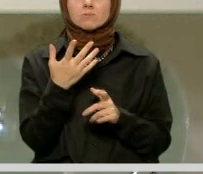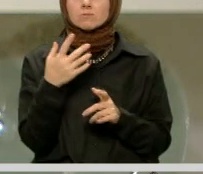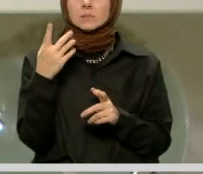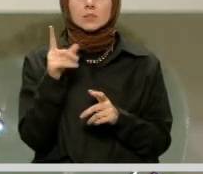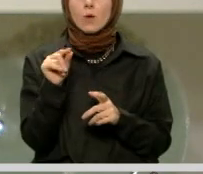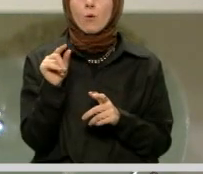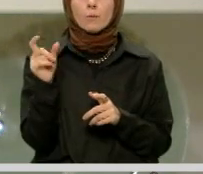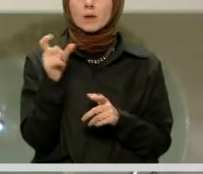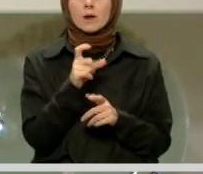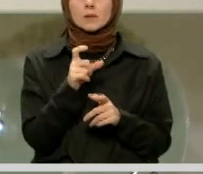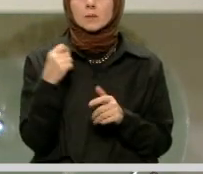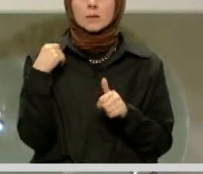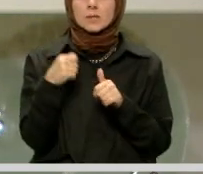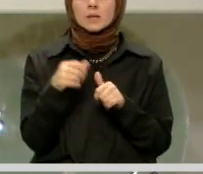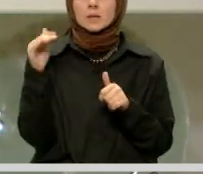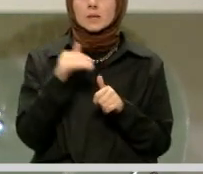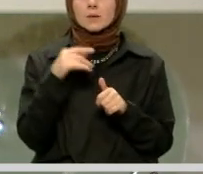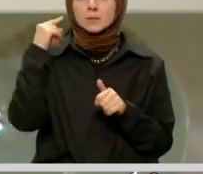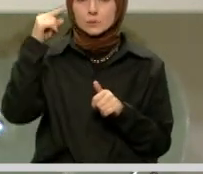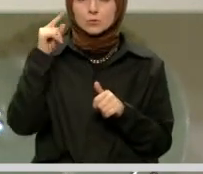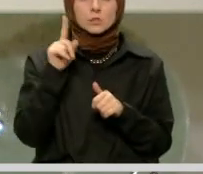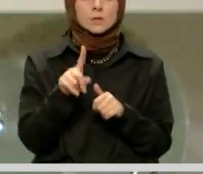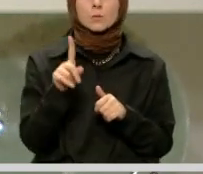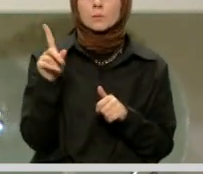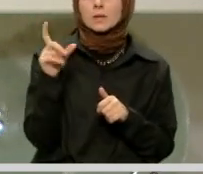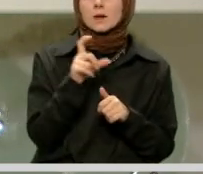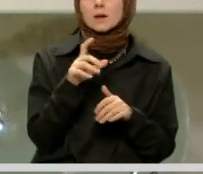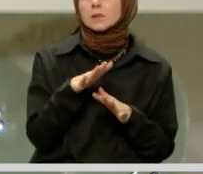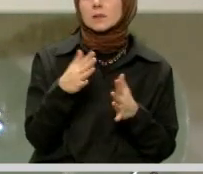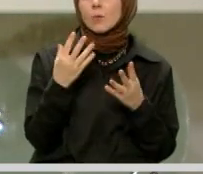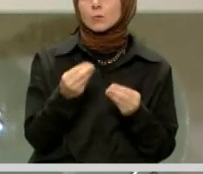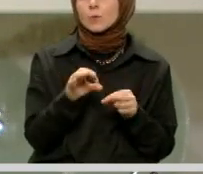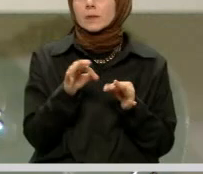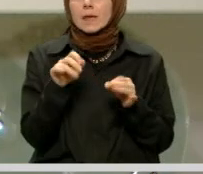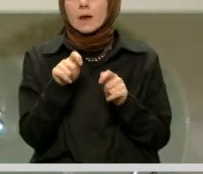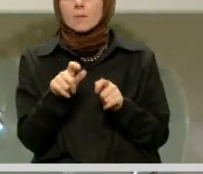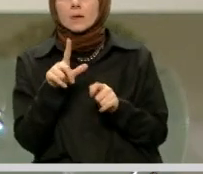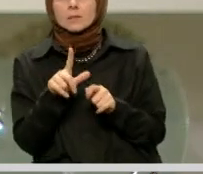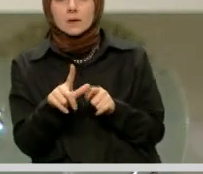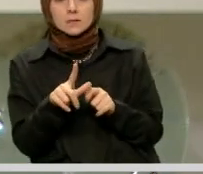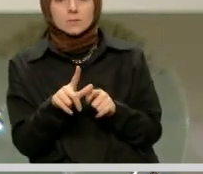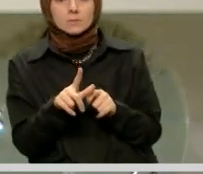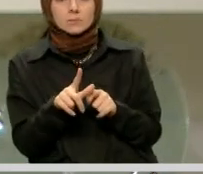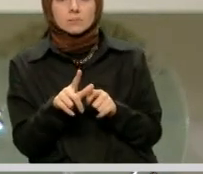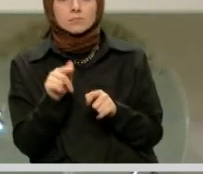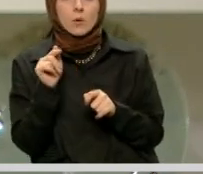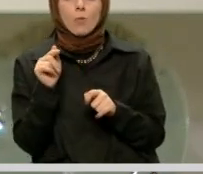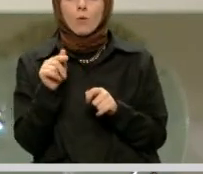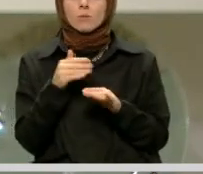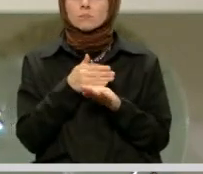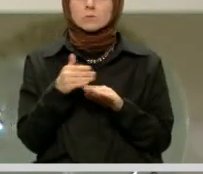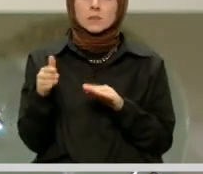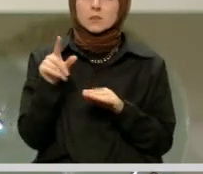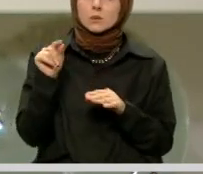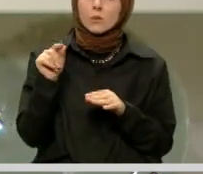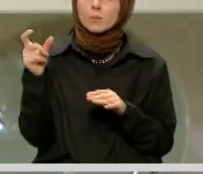ayda bir yeniden gelmesini düşüneceksek. Şimdi bu bir ayda neler oluyor, biz neler yapmalıyız? Nasıl bir farkındalıkla ya da o geçen 11 ayı